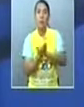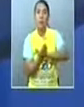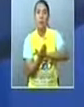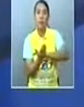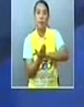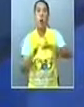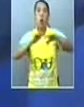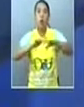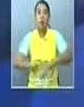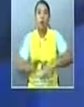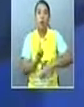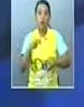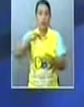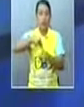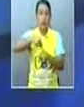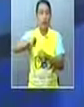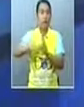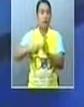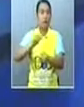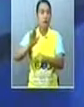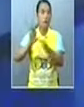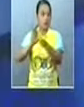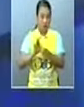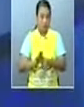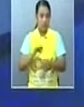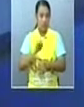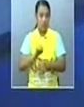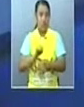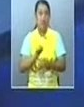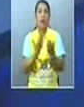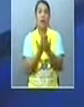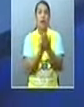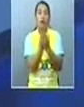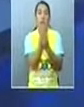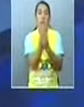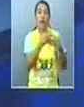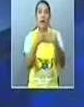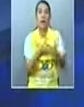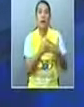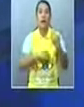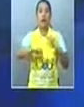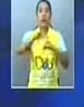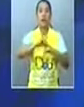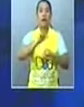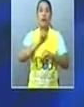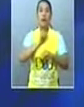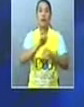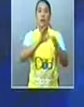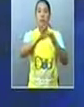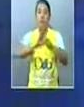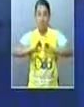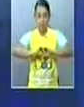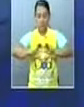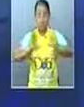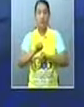ของราคาน้ำมันดิบแล้วนะคะยังคงมีปัจจัยเกี่ยวกับทิศทางของการปรับขึ้นอัตราดอกเบี้ยของสหรัฐอเมริกาที่ส่งสัญญาณออกมาค่อนข้างจะชัดเจนนะ